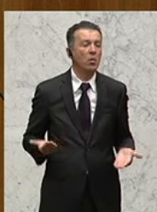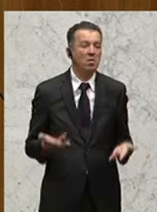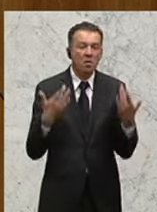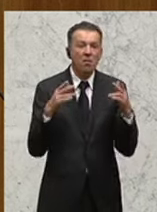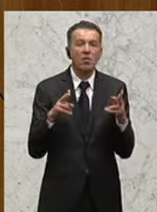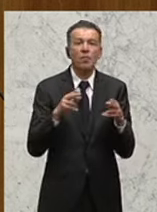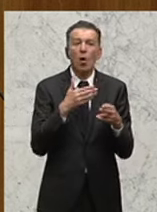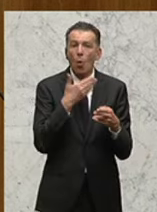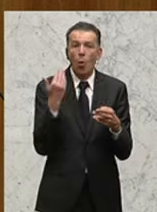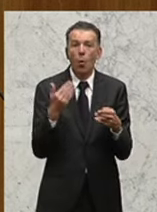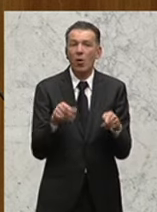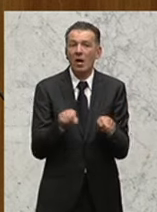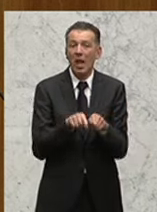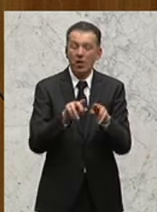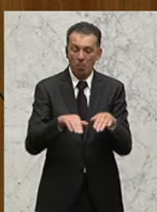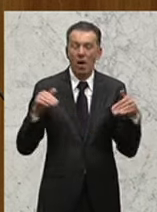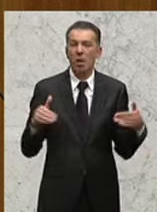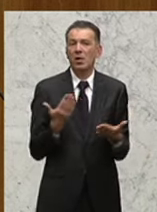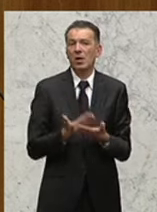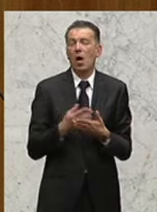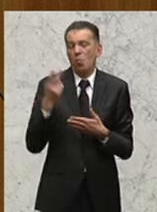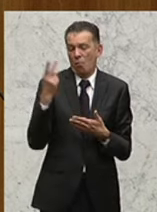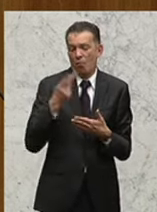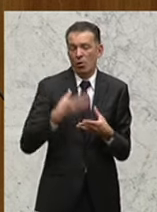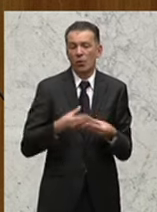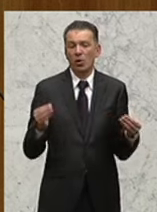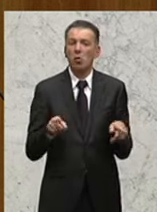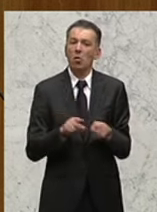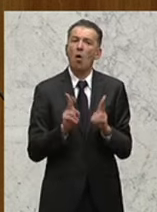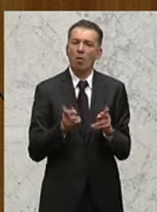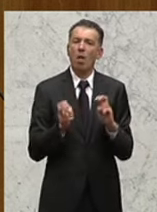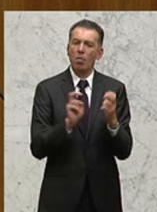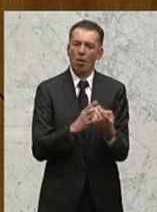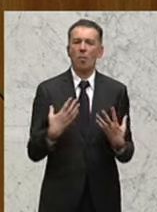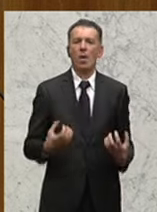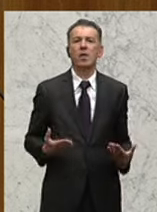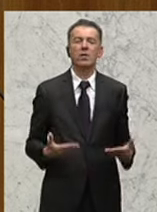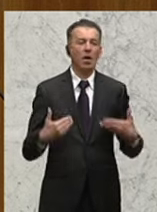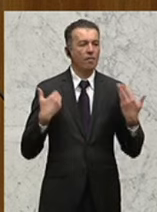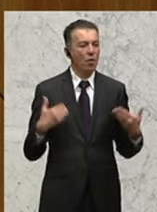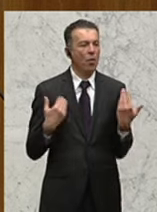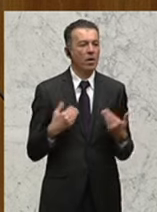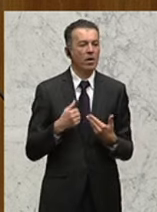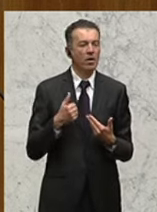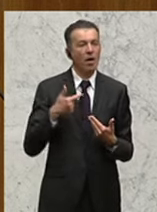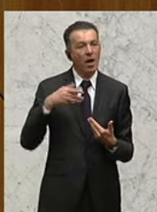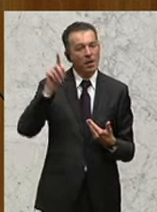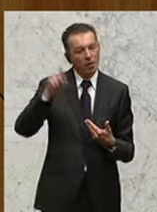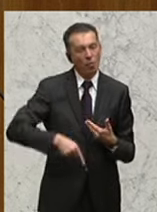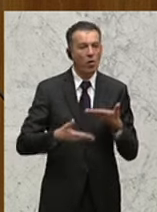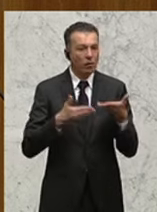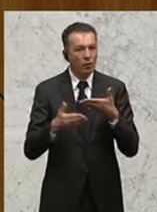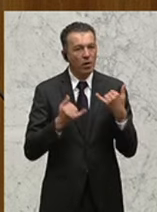nicht, warum das im Parlament nicht genau das Gleiche sein sollte. Also von dem her eine vernünftige Lösung, die auch lebbar ist und erfreulicherweise nach einigen Monaten Verhandlung jetzt